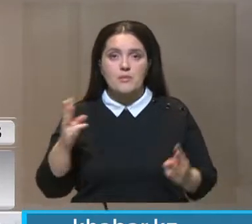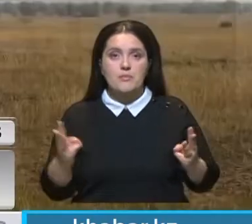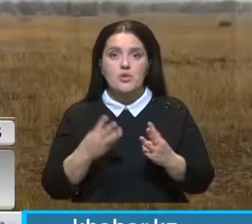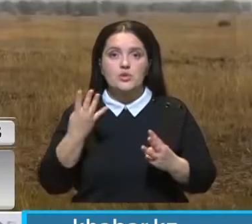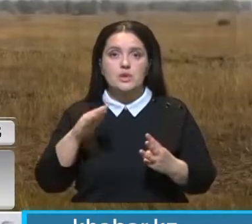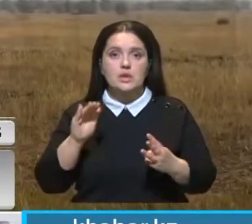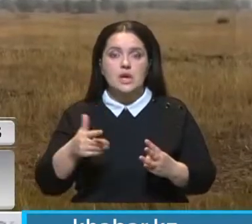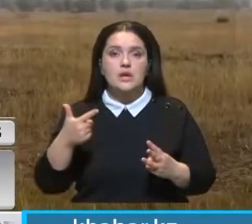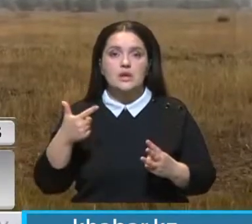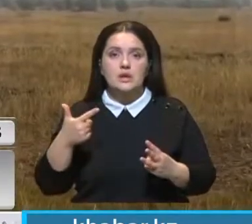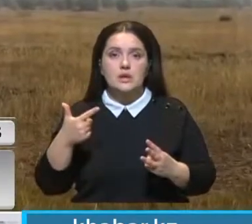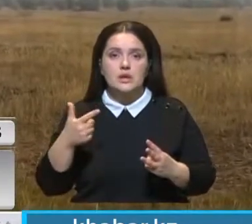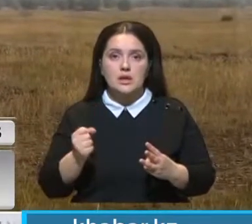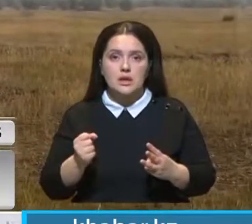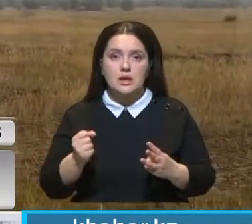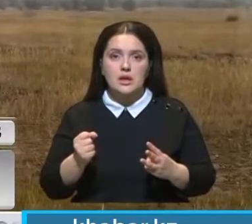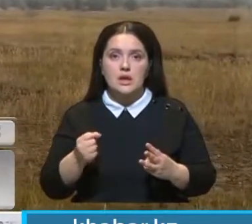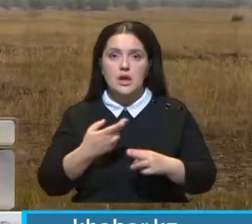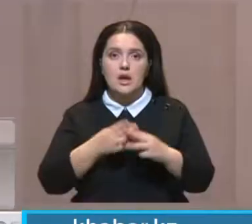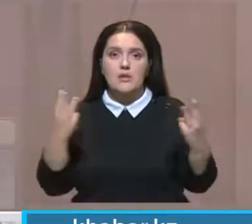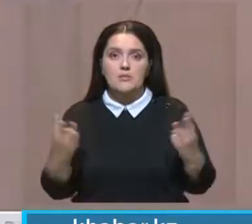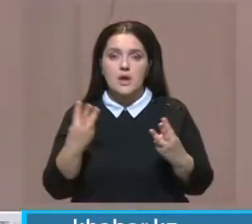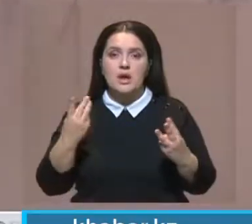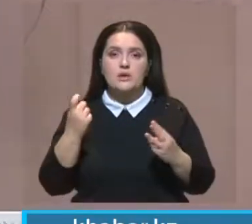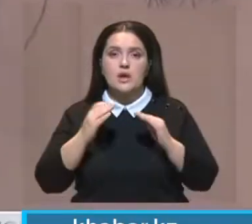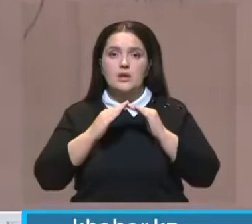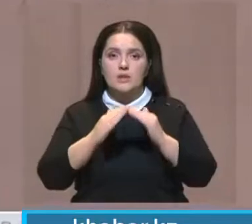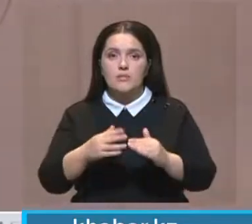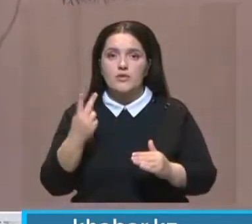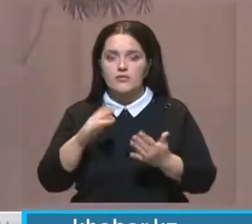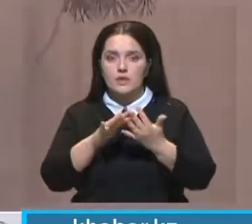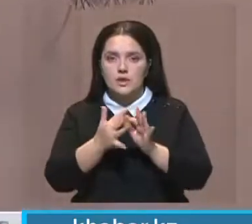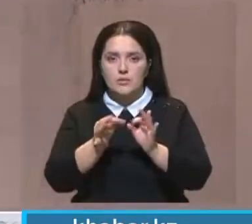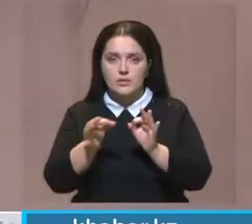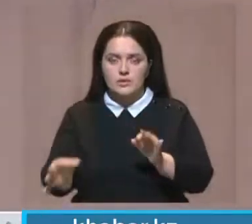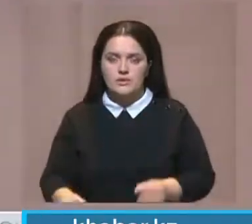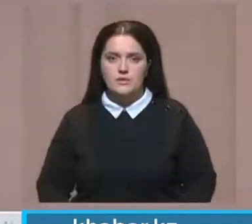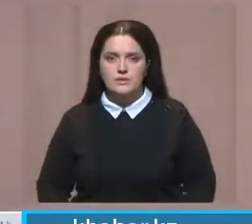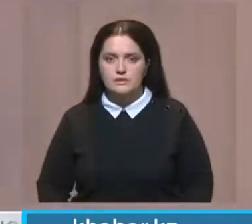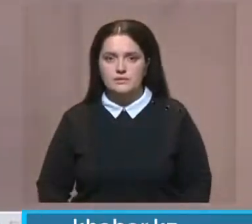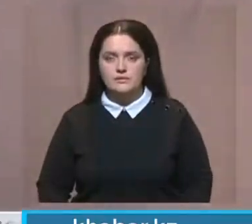40 тысяч квадратов от огня пострадали около 100 домов в двух населенных пунктах